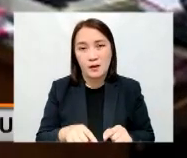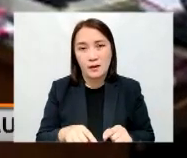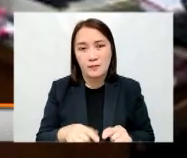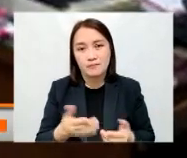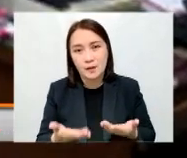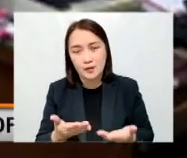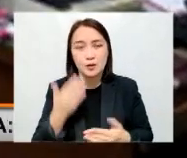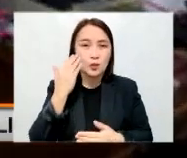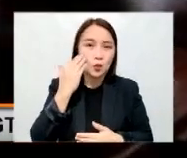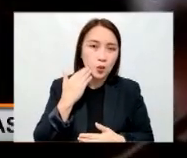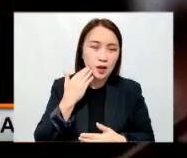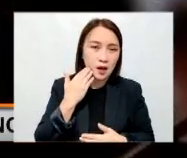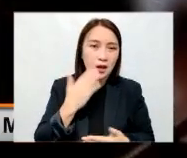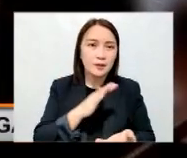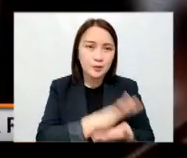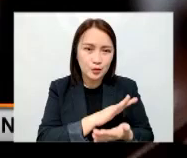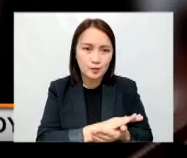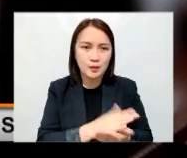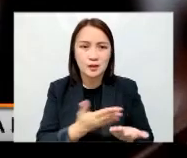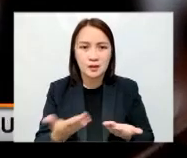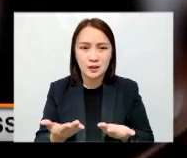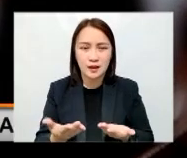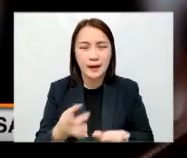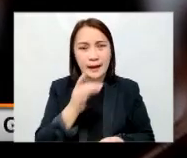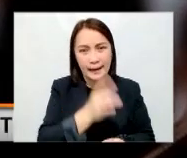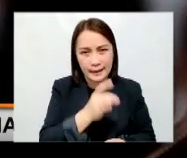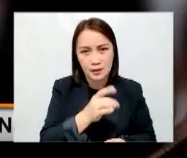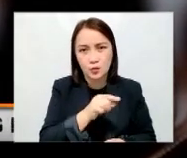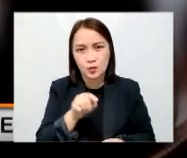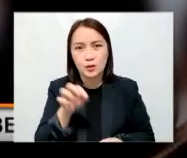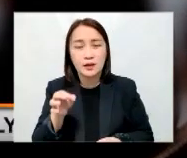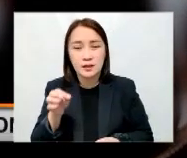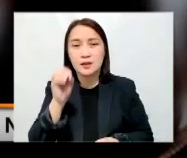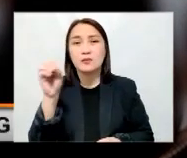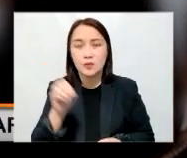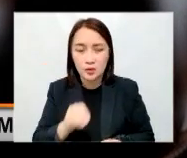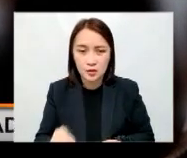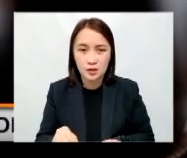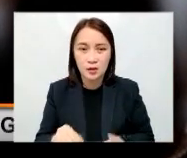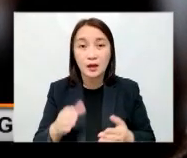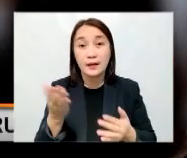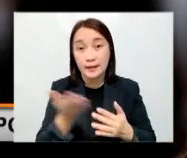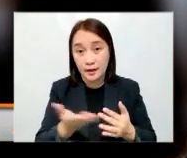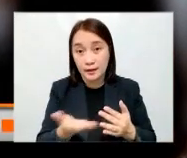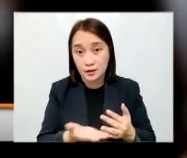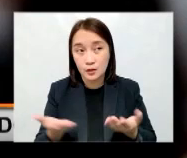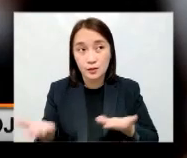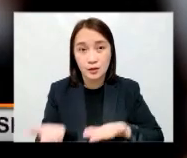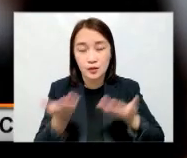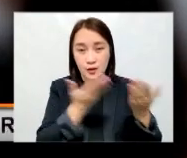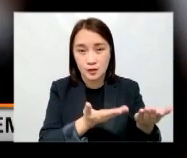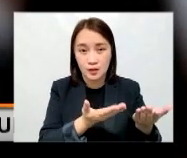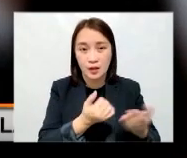mga dokumento. Habang 80-90% naman ng mga kasong naisasampa ng prosekusyon sa korte